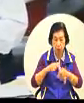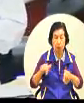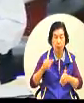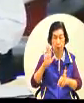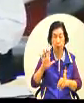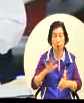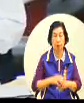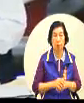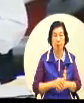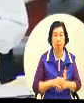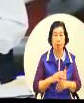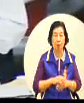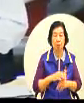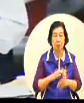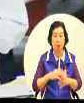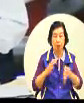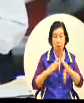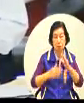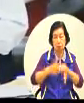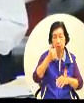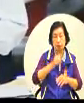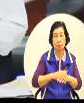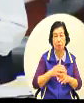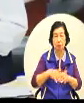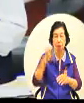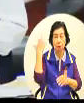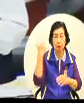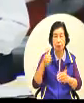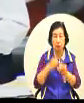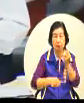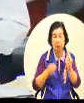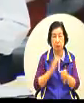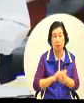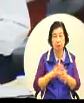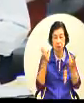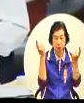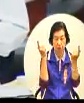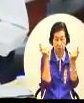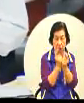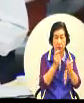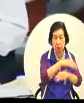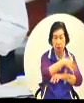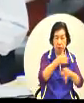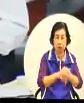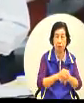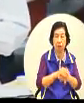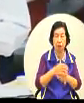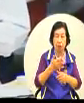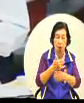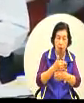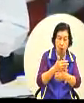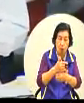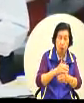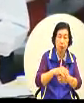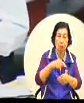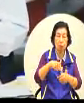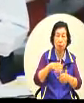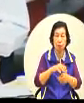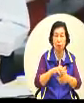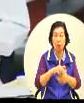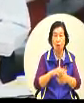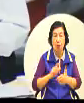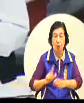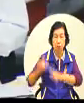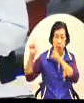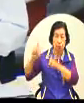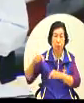我们市长生于台北县罗东区三星乡世界新闻专科